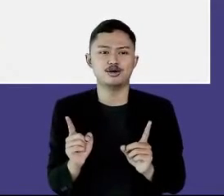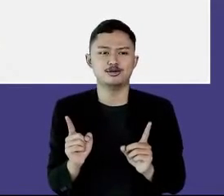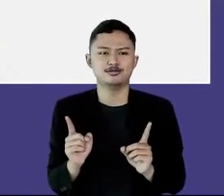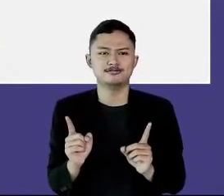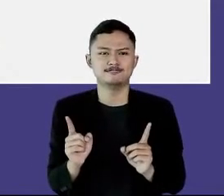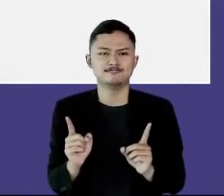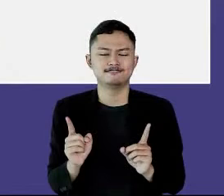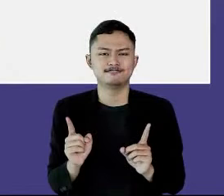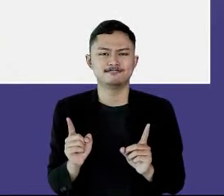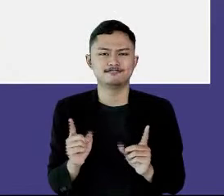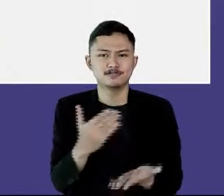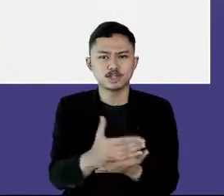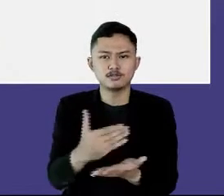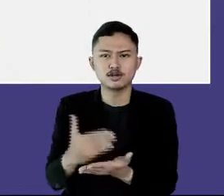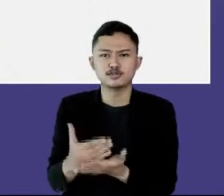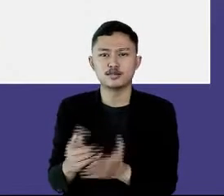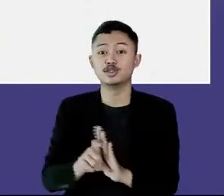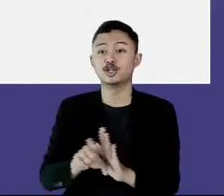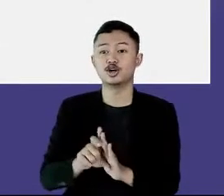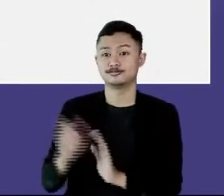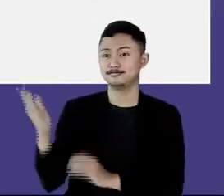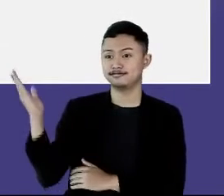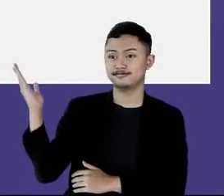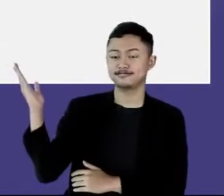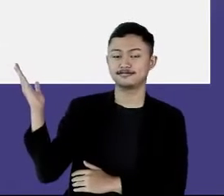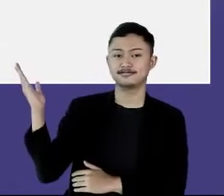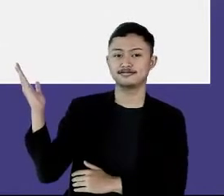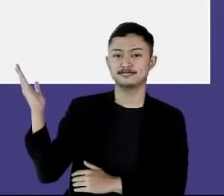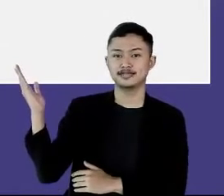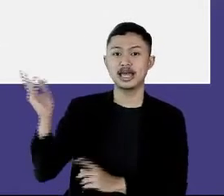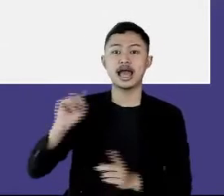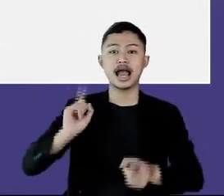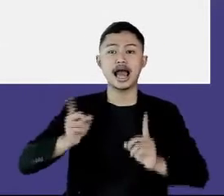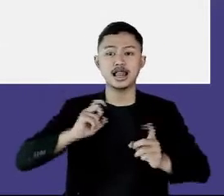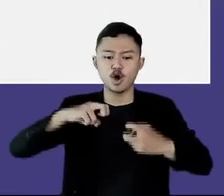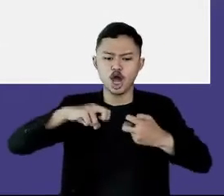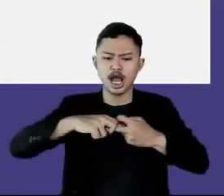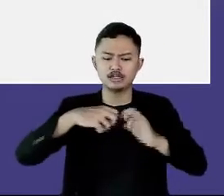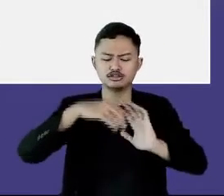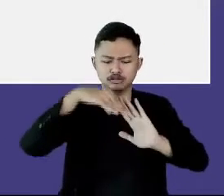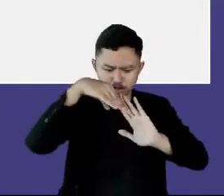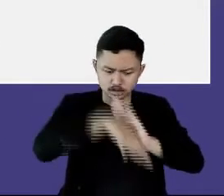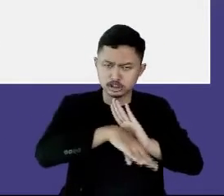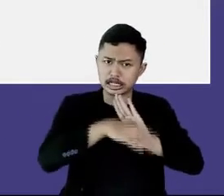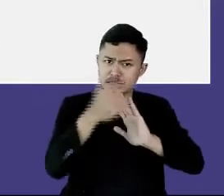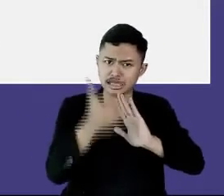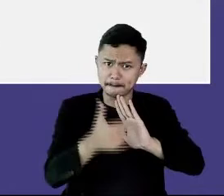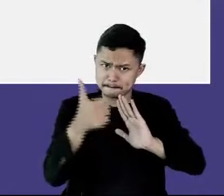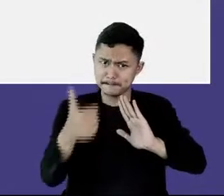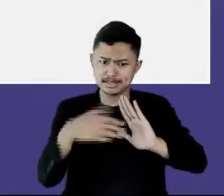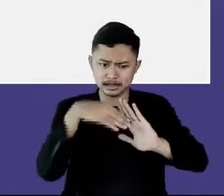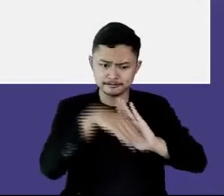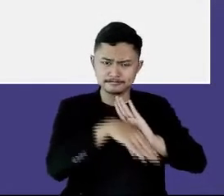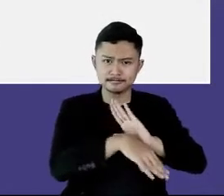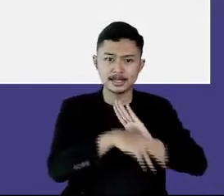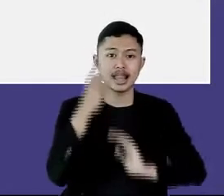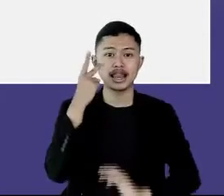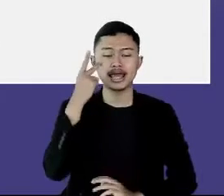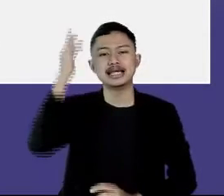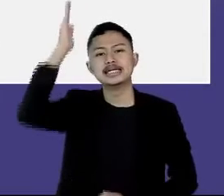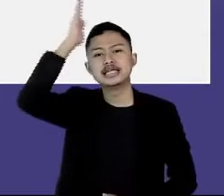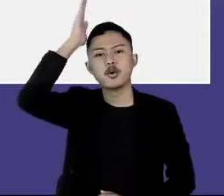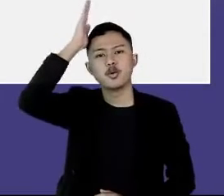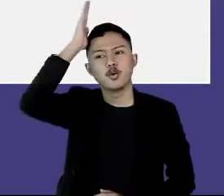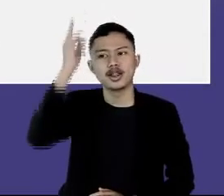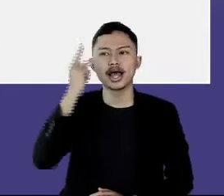kasusnya seperti yang ada di layar, itu artinya kalau kita bisa tekan kasusnya terus, itu kita bisa ikut garis yang hijau.